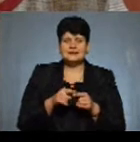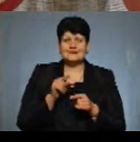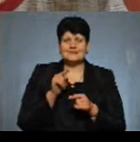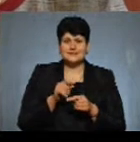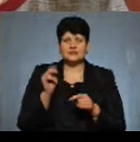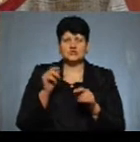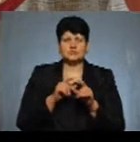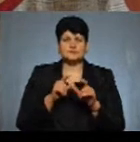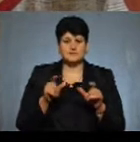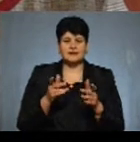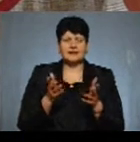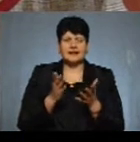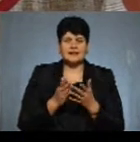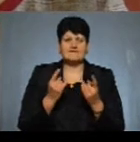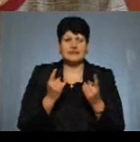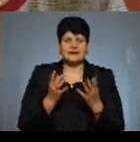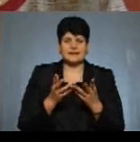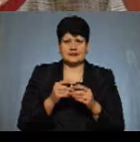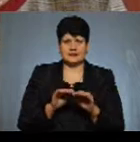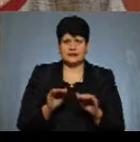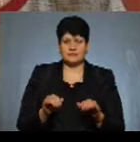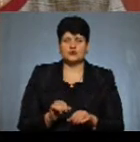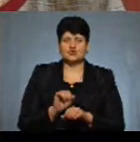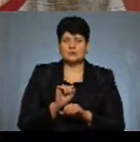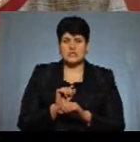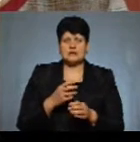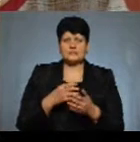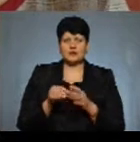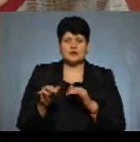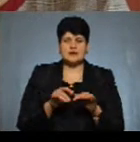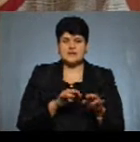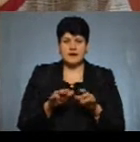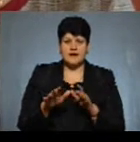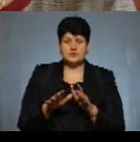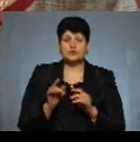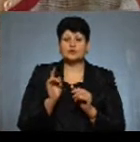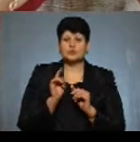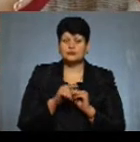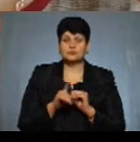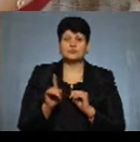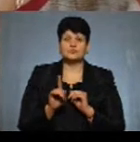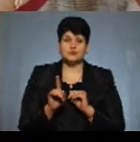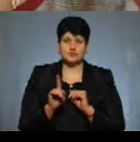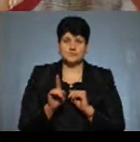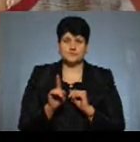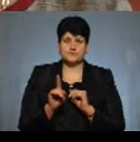навчальні заклади, де є велика кількість дітей. Вони призупиняють свою діяльність, роботу, власне, через те, що